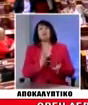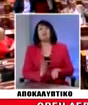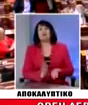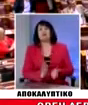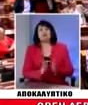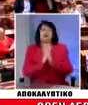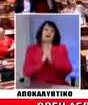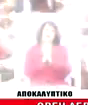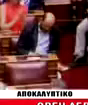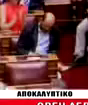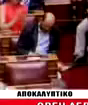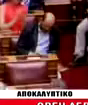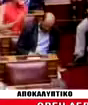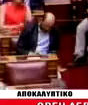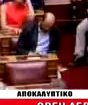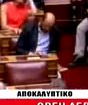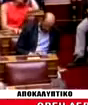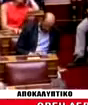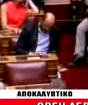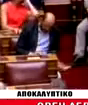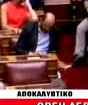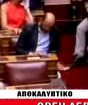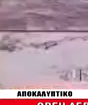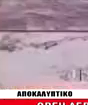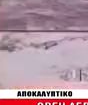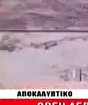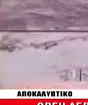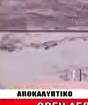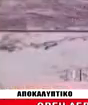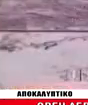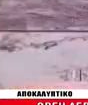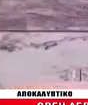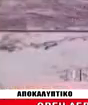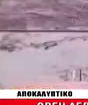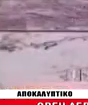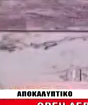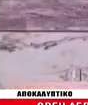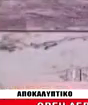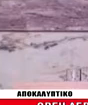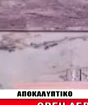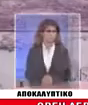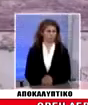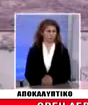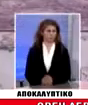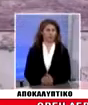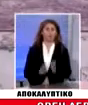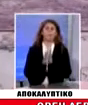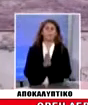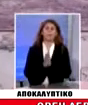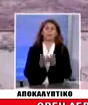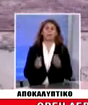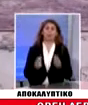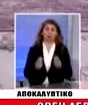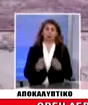Παρακαλώ καθίστε. Θα παρακαλούσα κύριε Σκανδαλίδη, είστε έμπειρος, θα